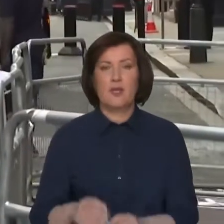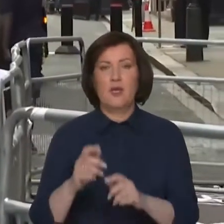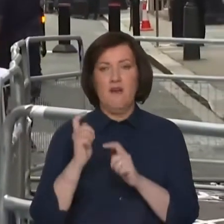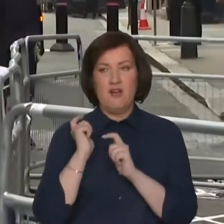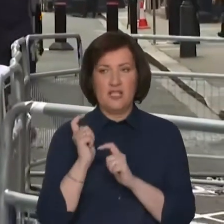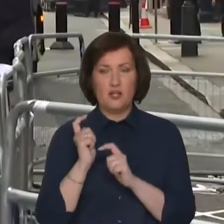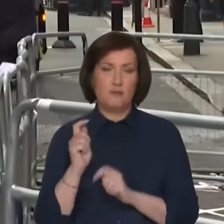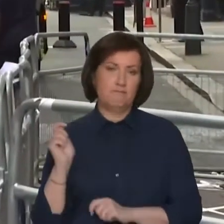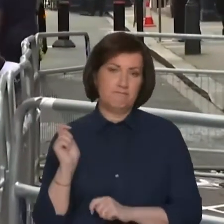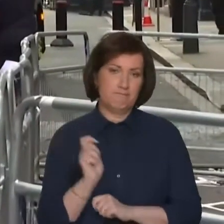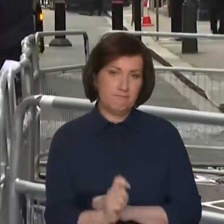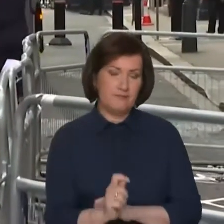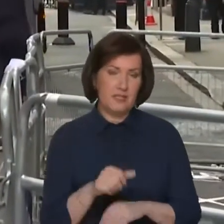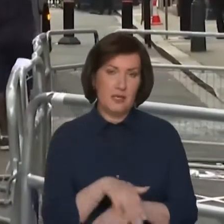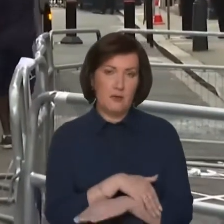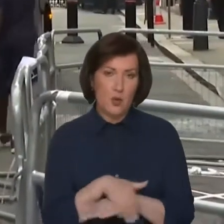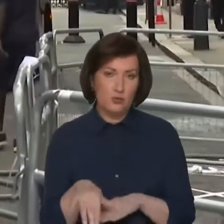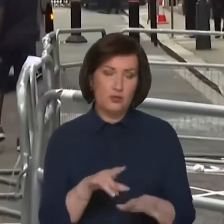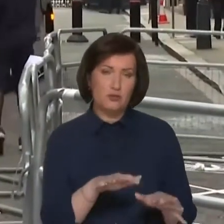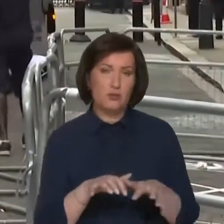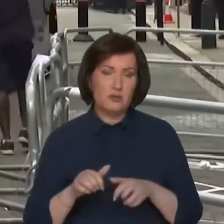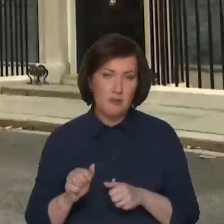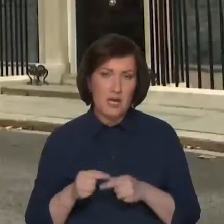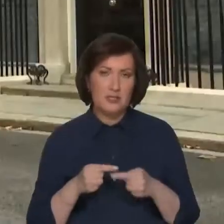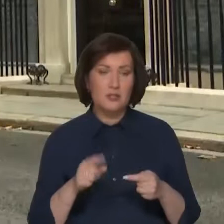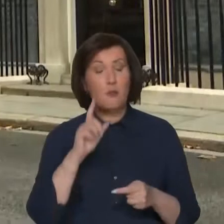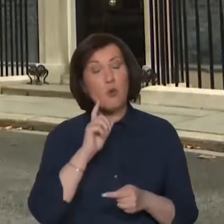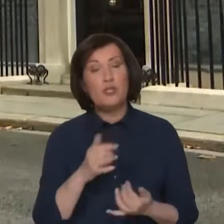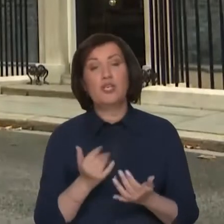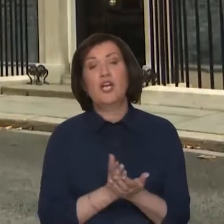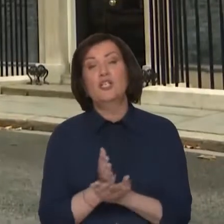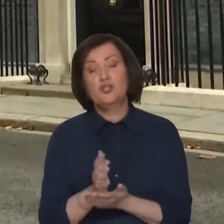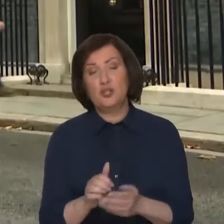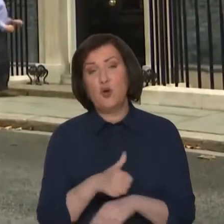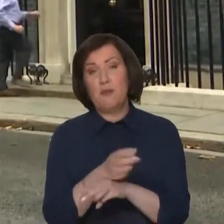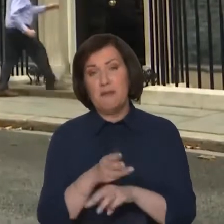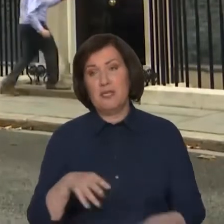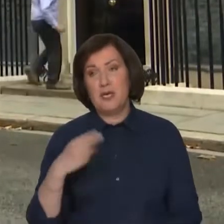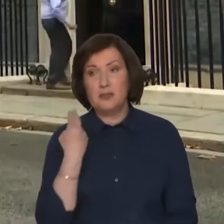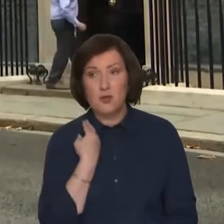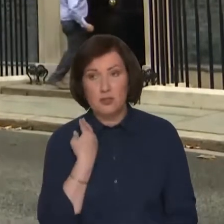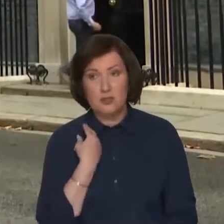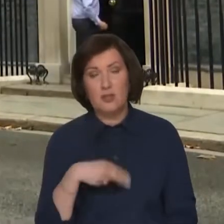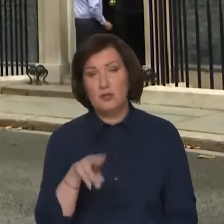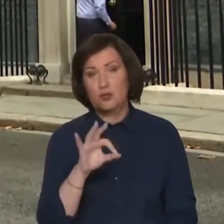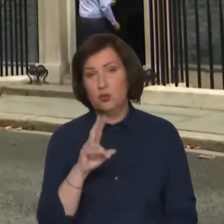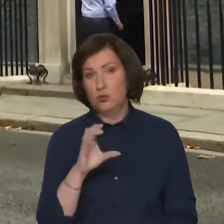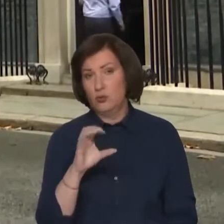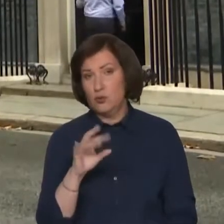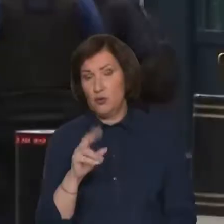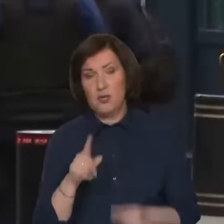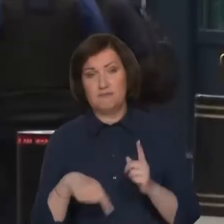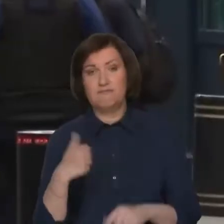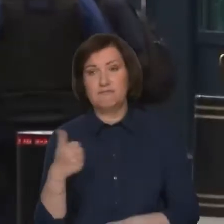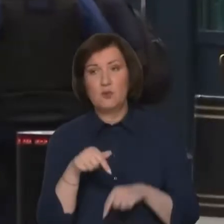Вантажний фургон прибуває на Даунінг-стріт, щоб забрати речі поки що чинного прем'єра Сполученого Королівства Бориса Джонсона.